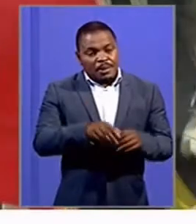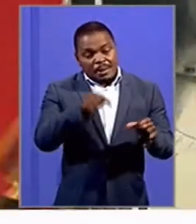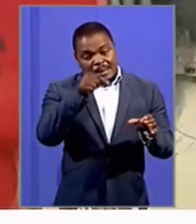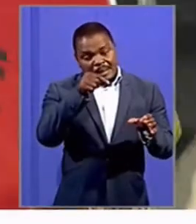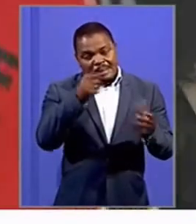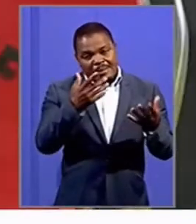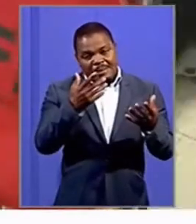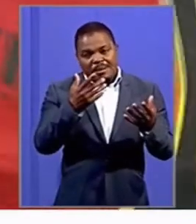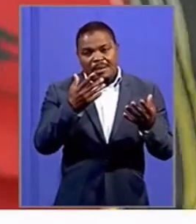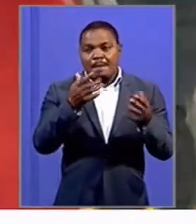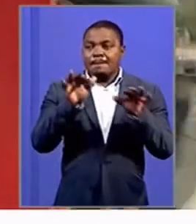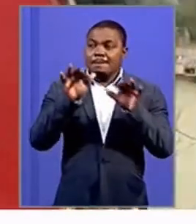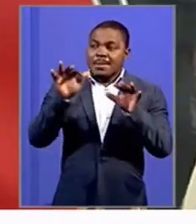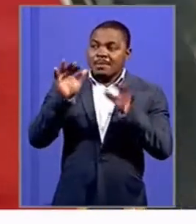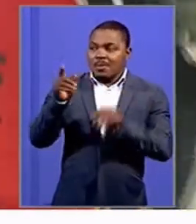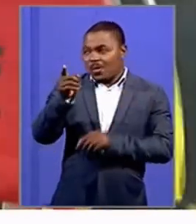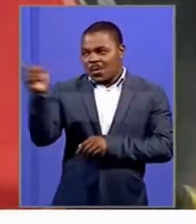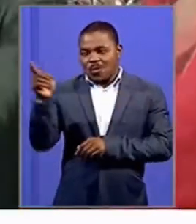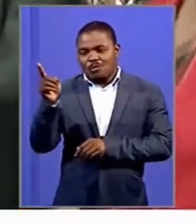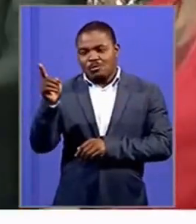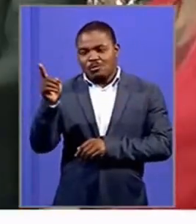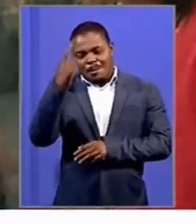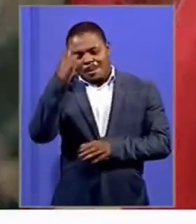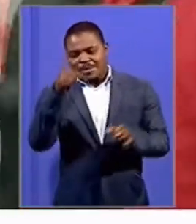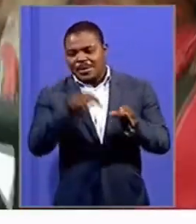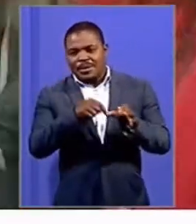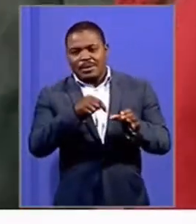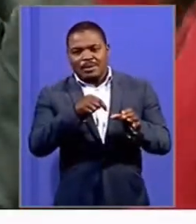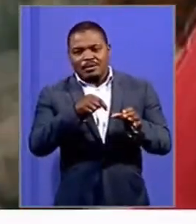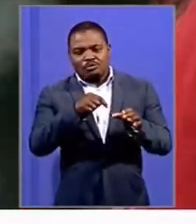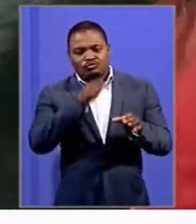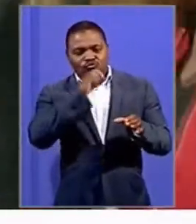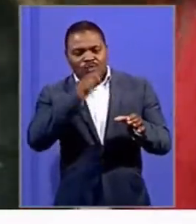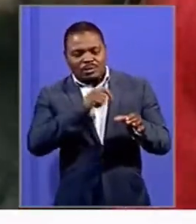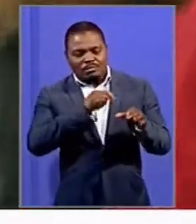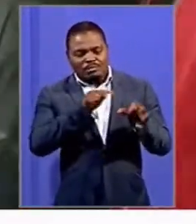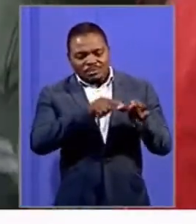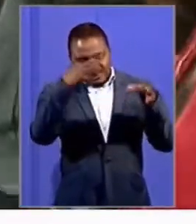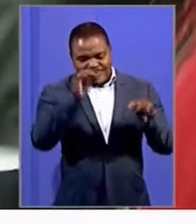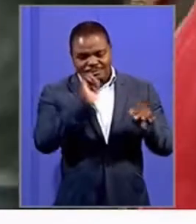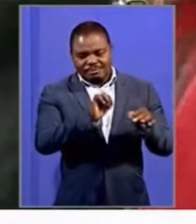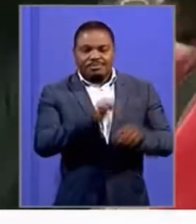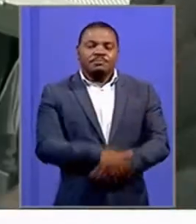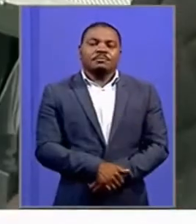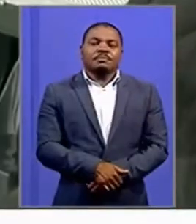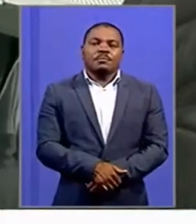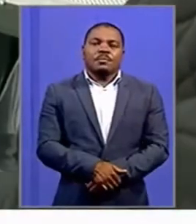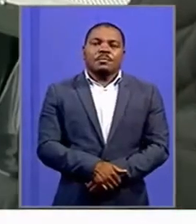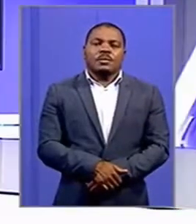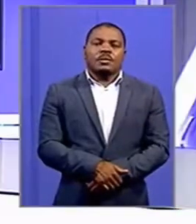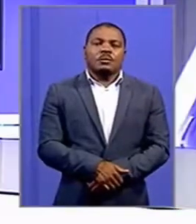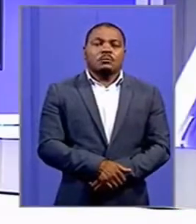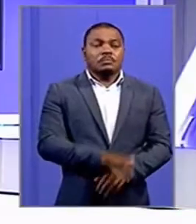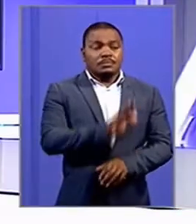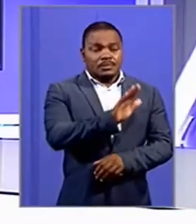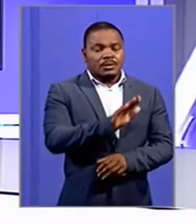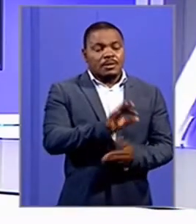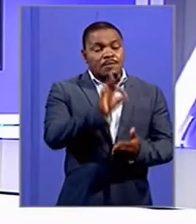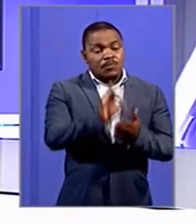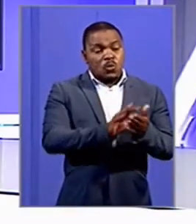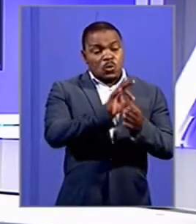ke batho ba e leng gore ga ba dumelana le ditshwetso tsa bona le the way ba tsamaisang dintho ka teng. Rre Tselane, ditlhopho tseno di